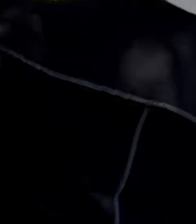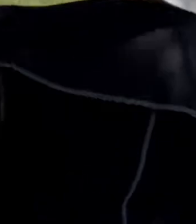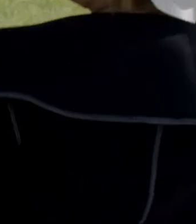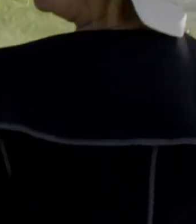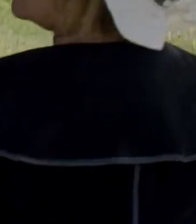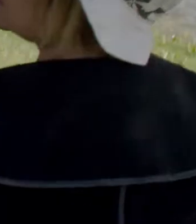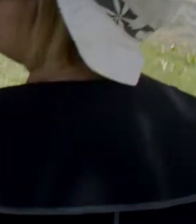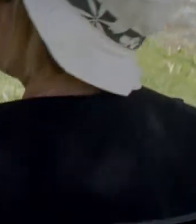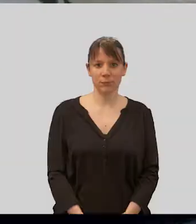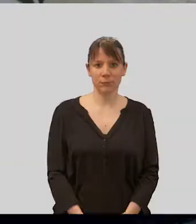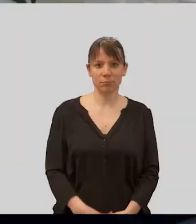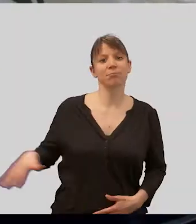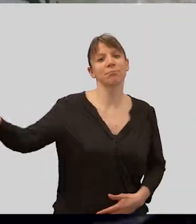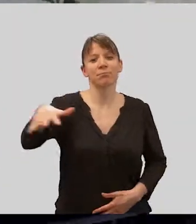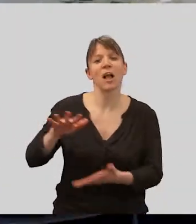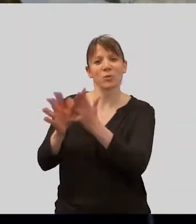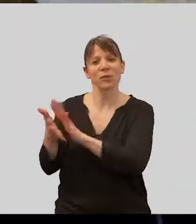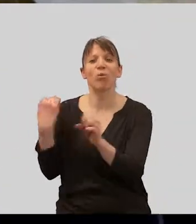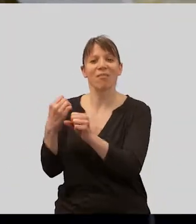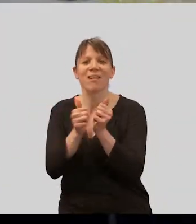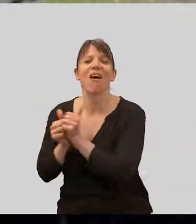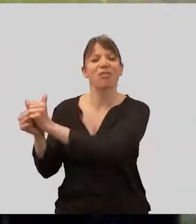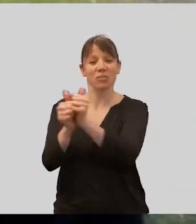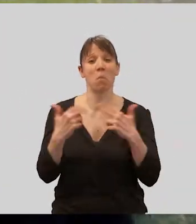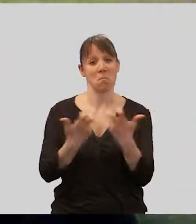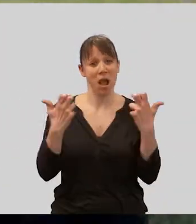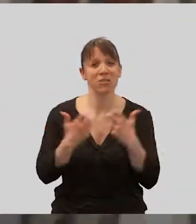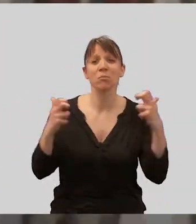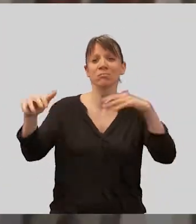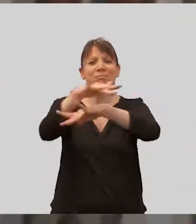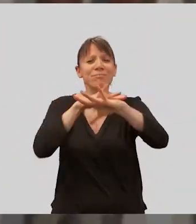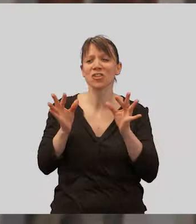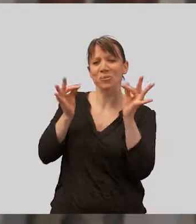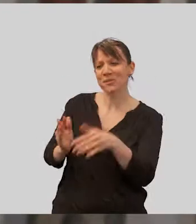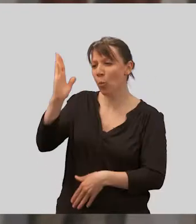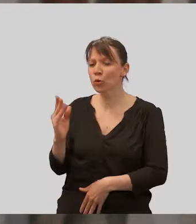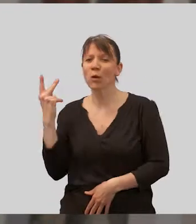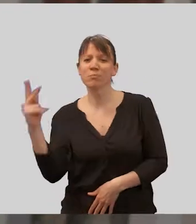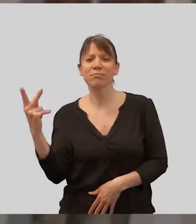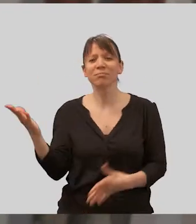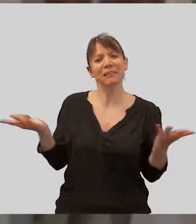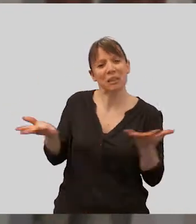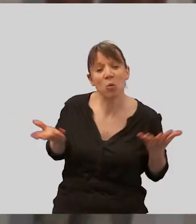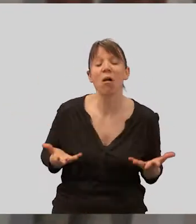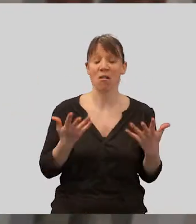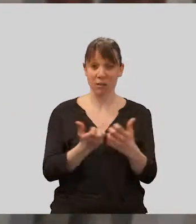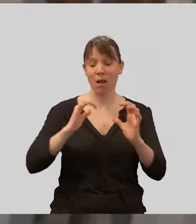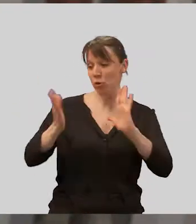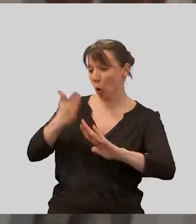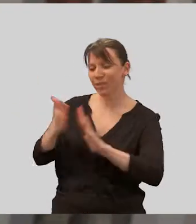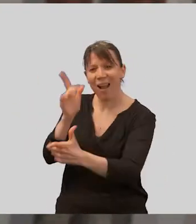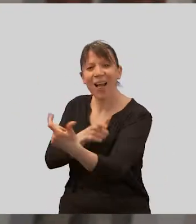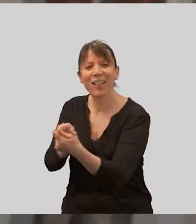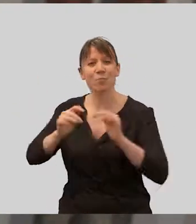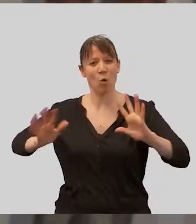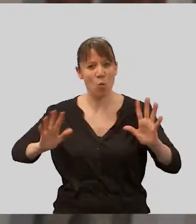La première partie qui est ici. On travaille avec les associations pour la définition des besoins en termes de sensibilisation à l'environnement, au